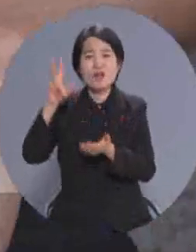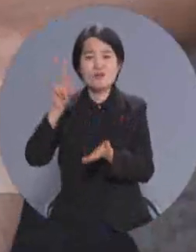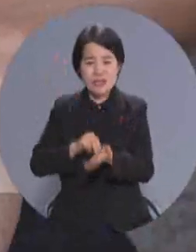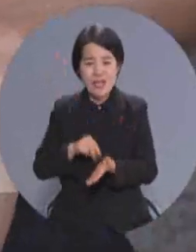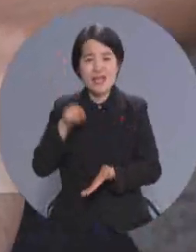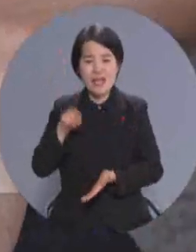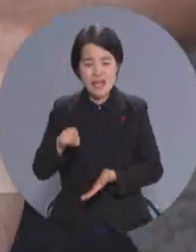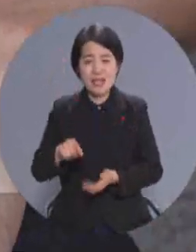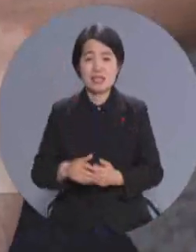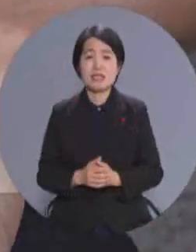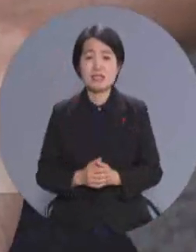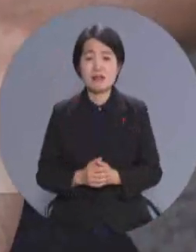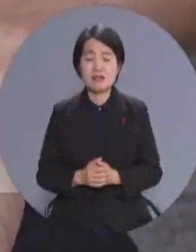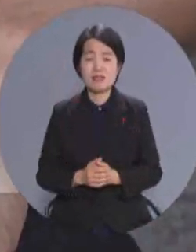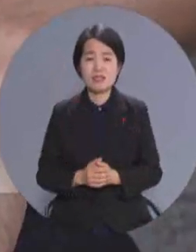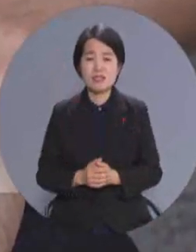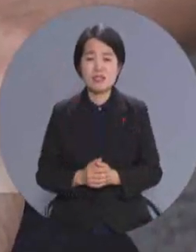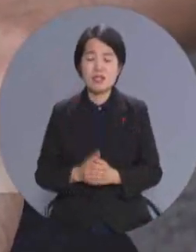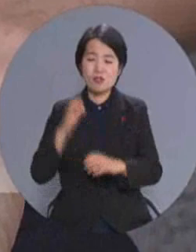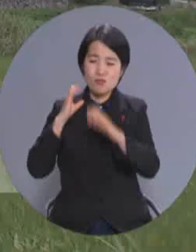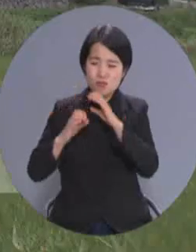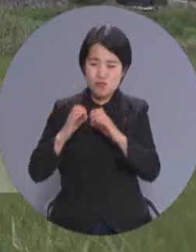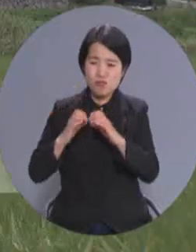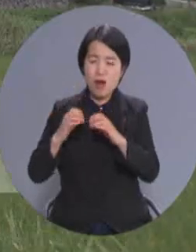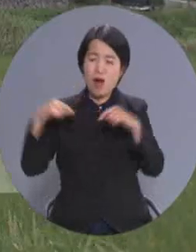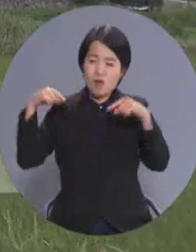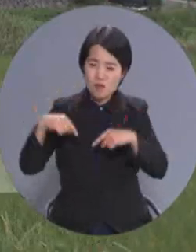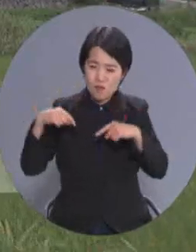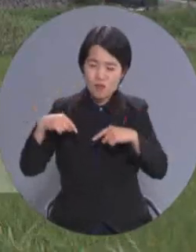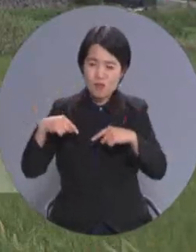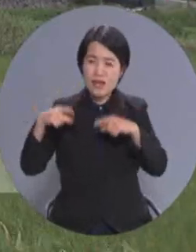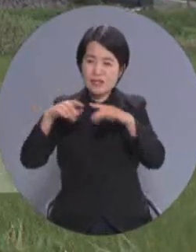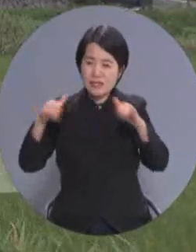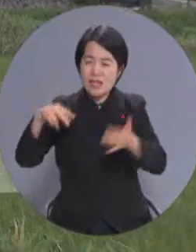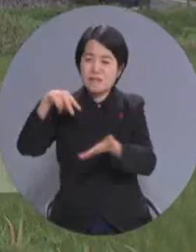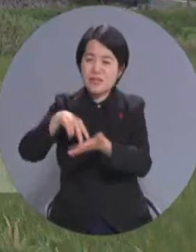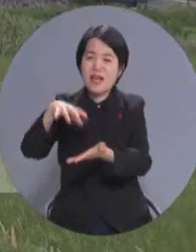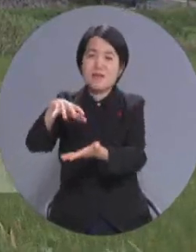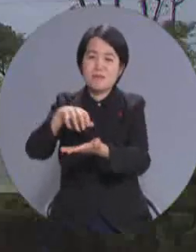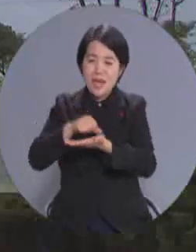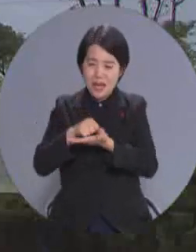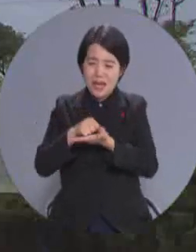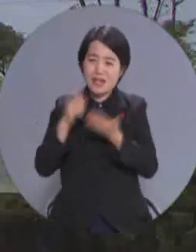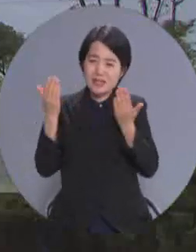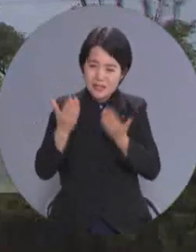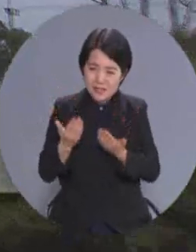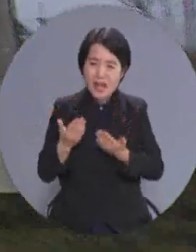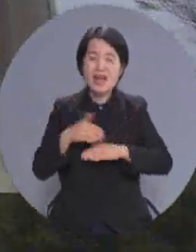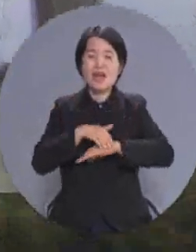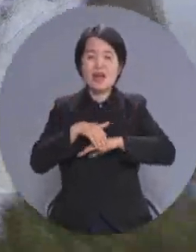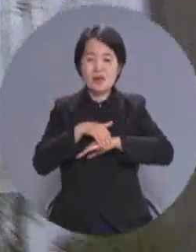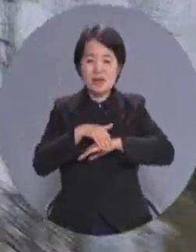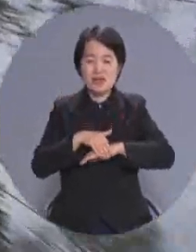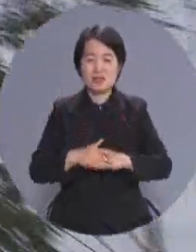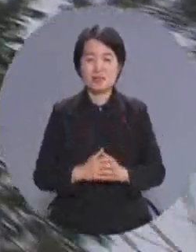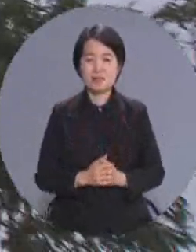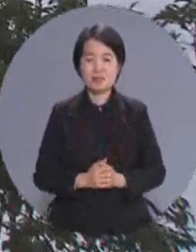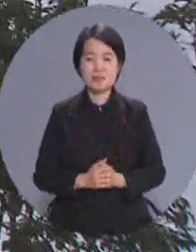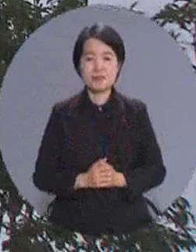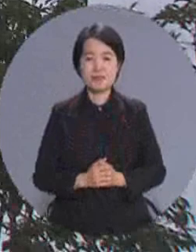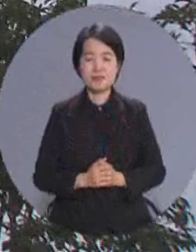현안들과 관련해 충분한 소통과 협의를 거쳐 시민들 다수의 뜻을 반영하고 담아낼 것이라는 의지를